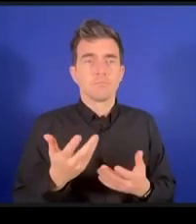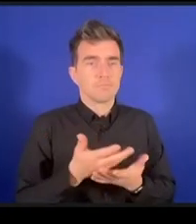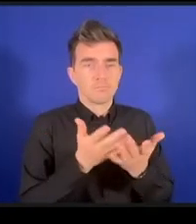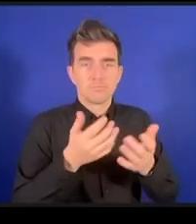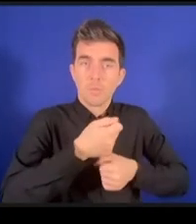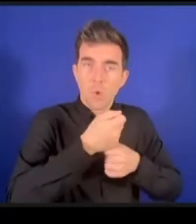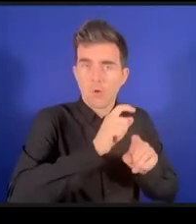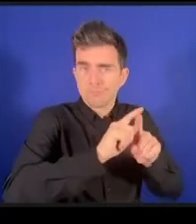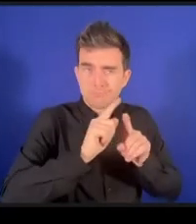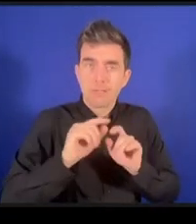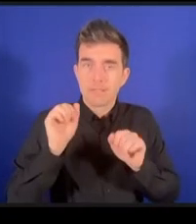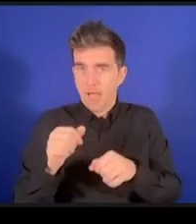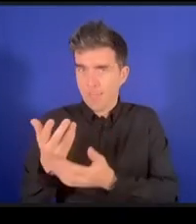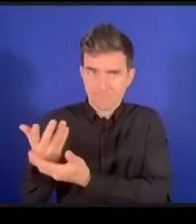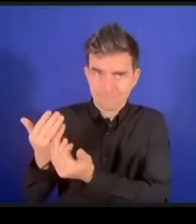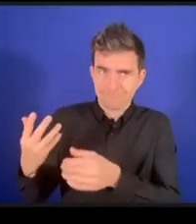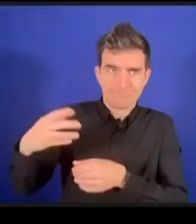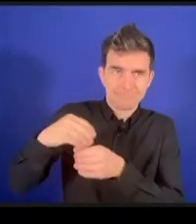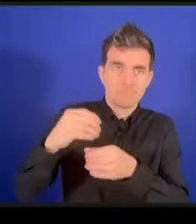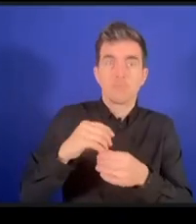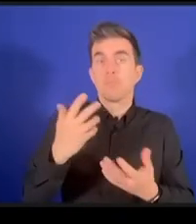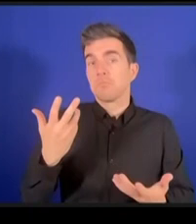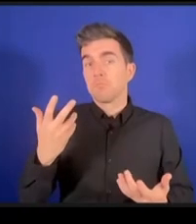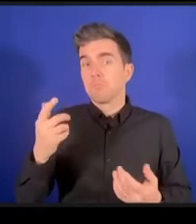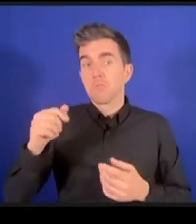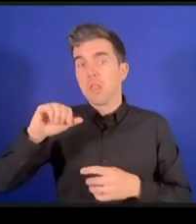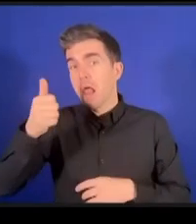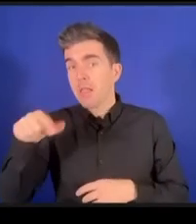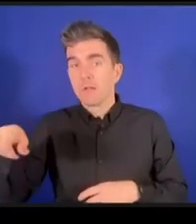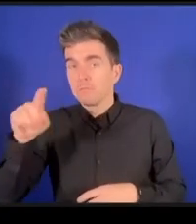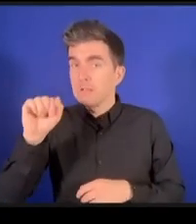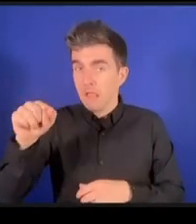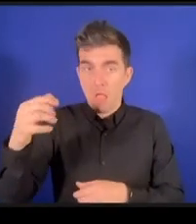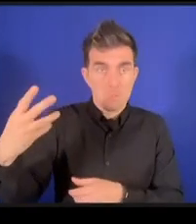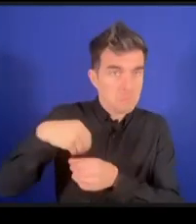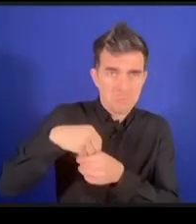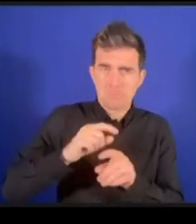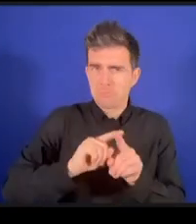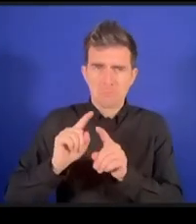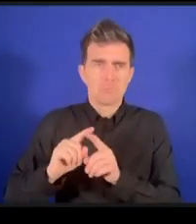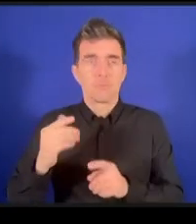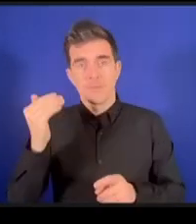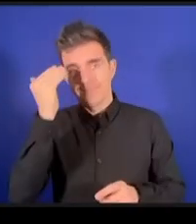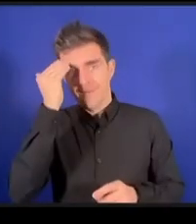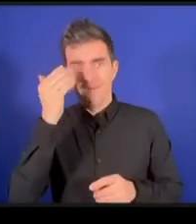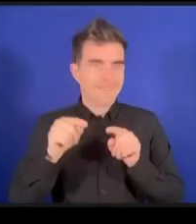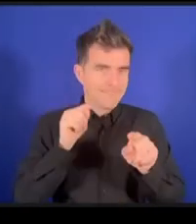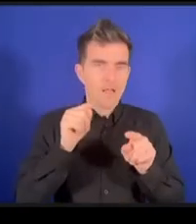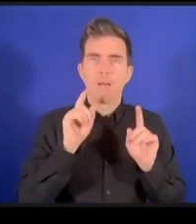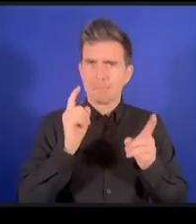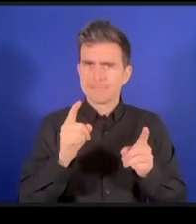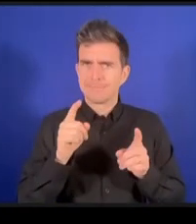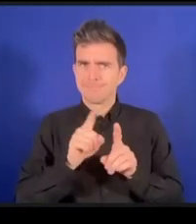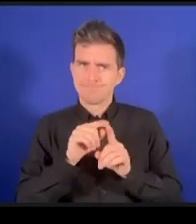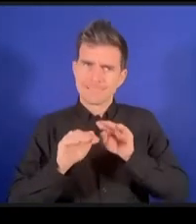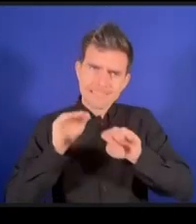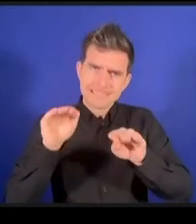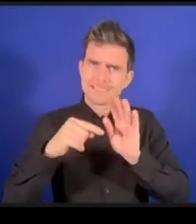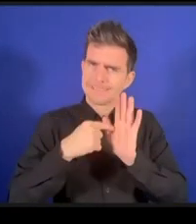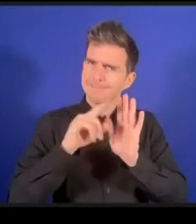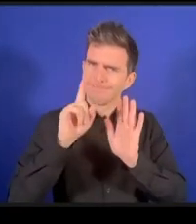знать как соответствовать этим требованиям это с одной стороны с другой стороны жно ещ принять